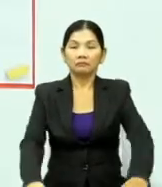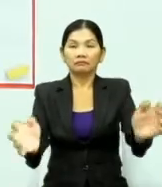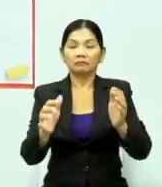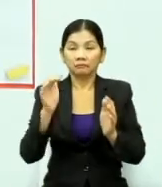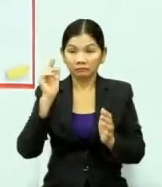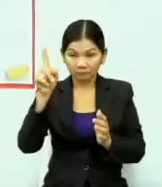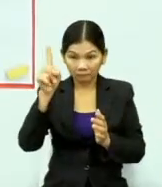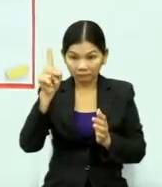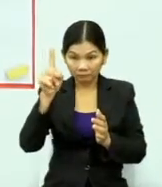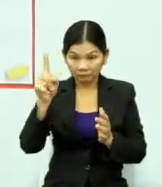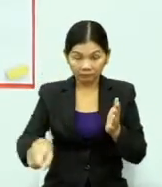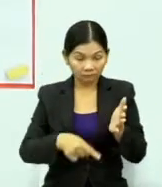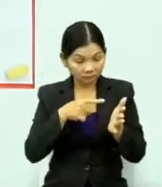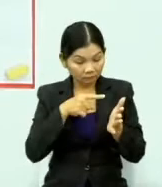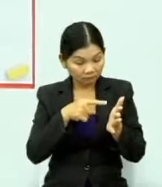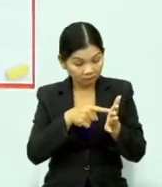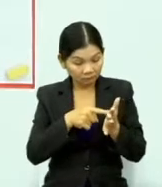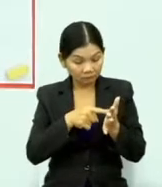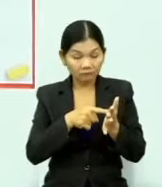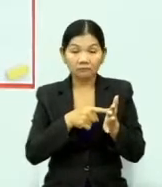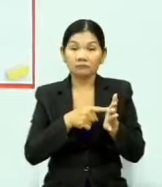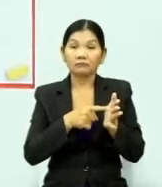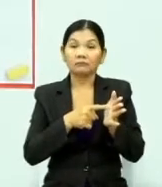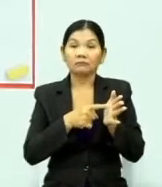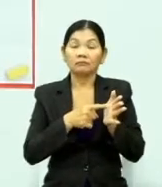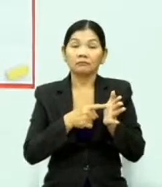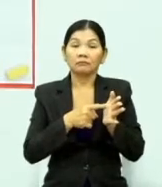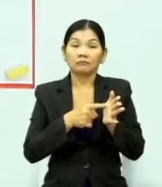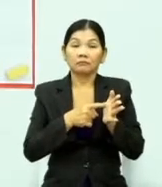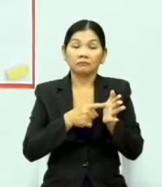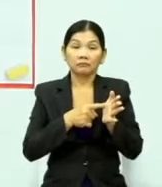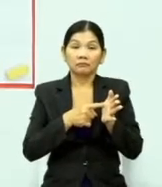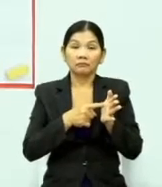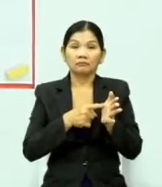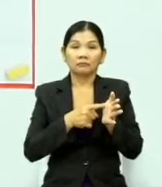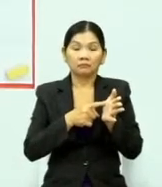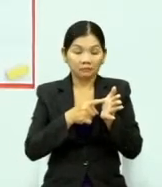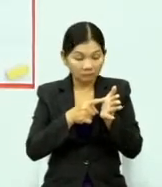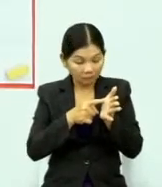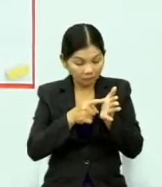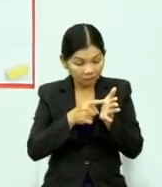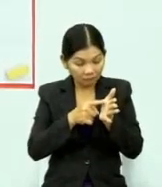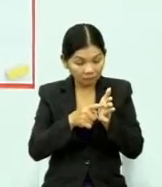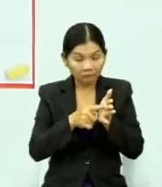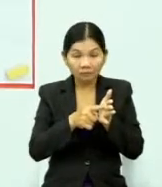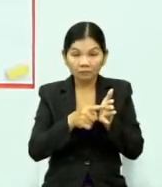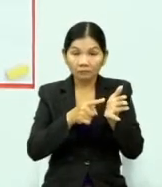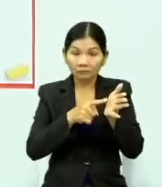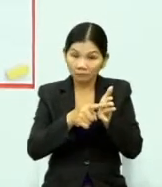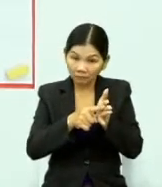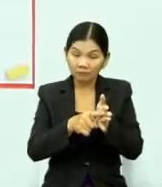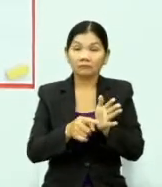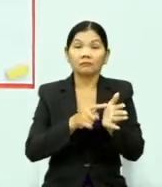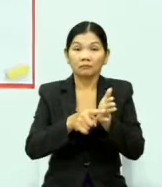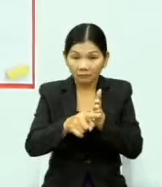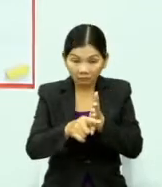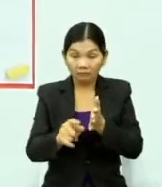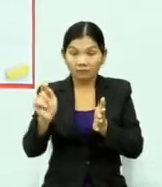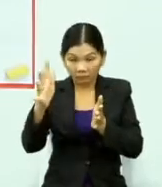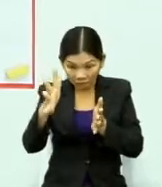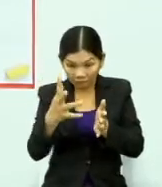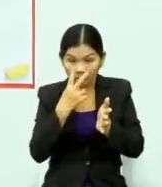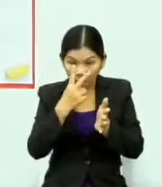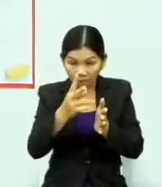nè cừu. Đã chăm bị kế kế. Hay ơ chăm rút kế. Kế kế.